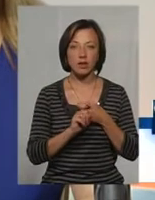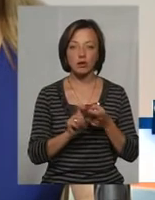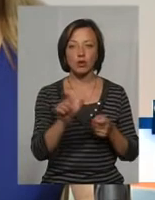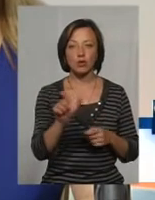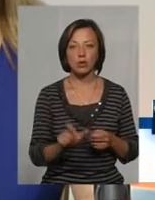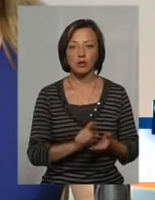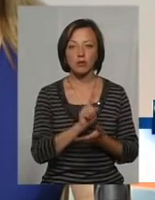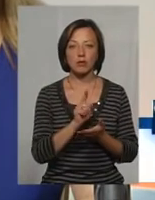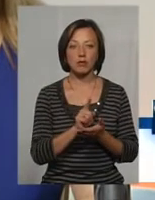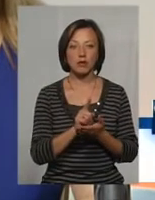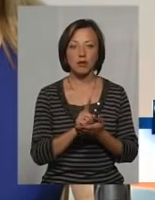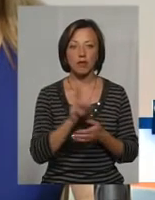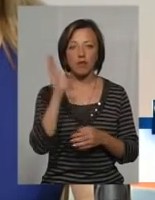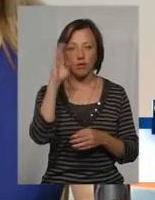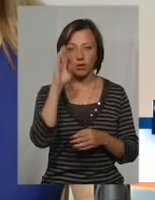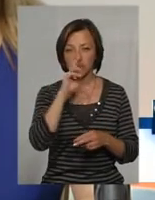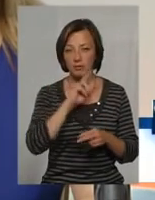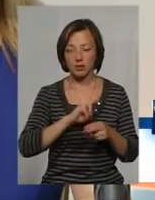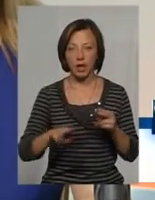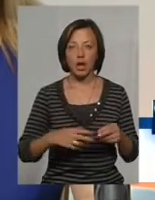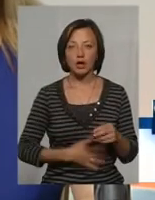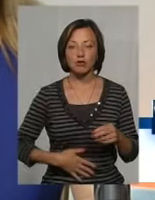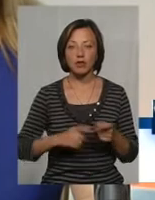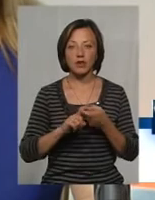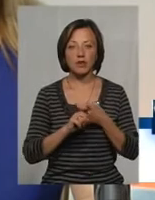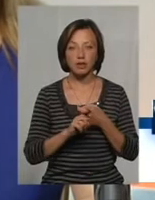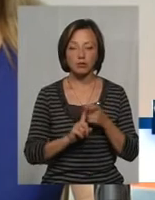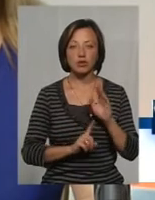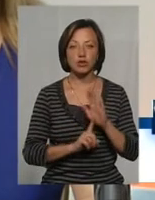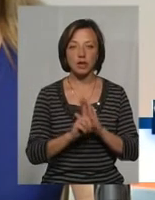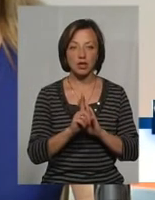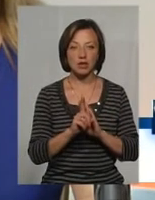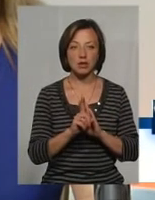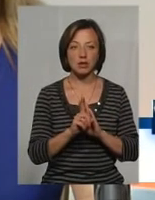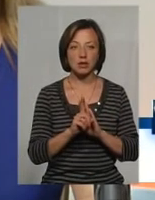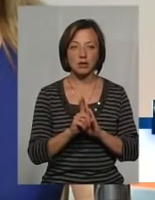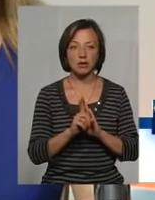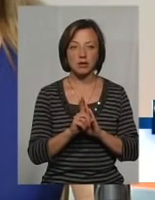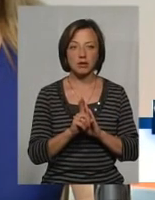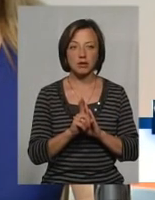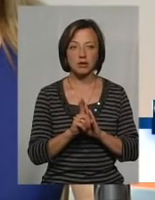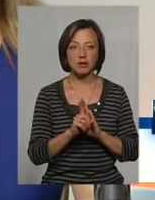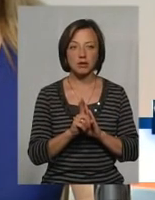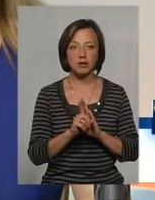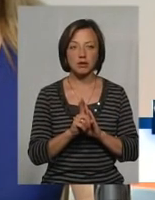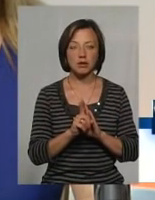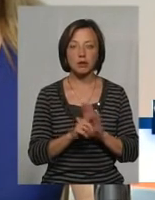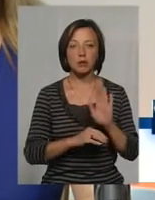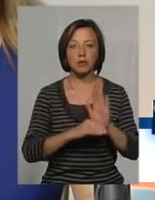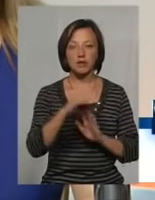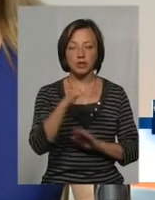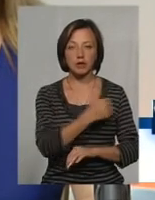людина в першу чергу зневоднюється. При кишковій інфекції починається вона з того, що